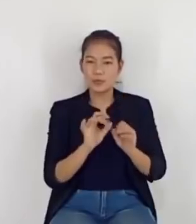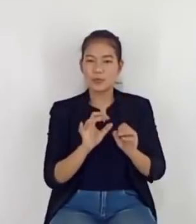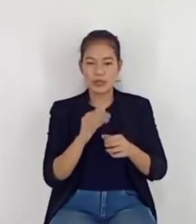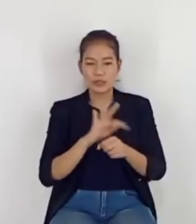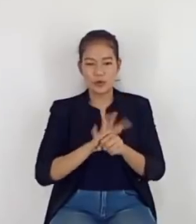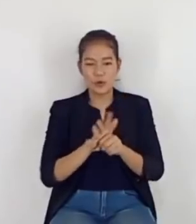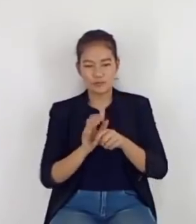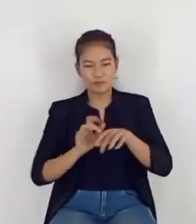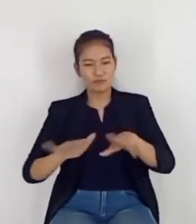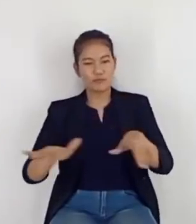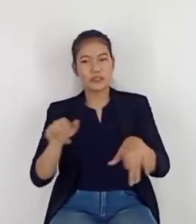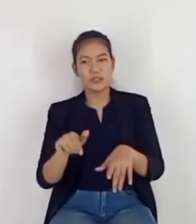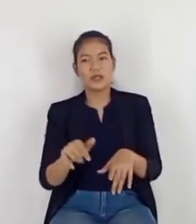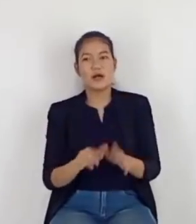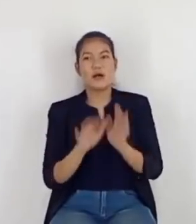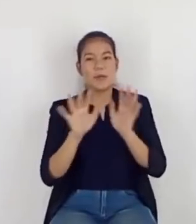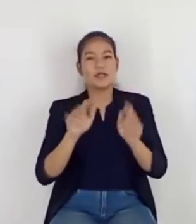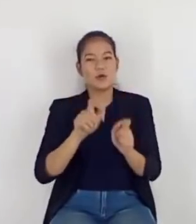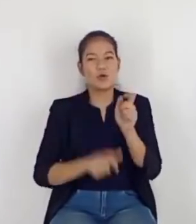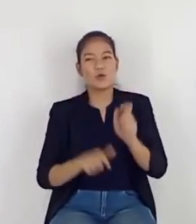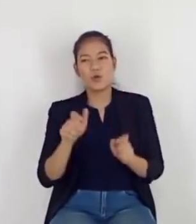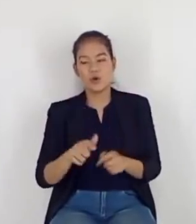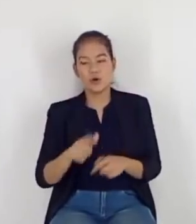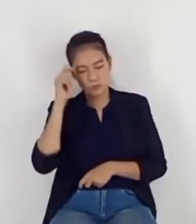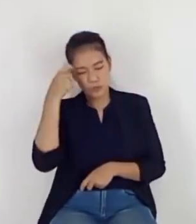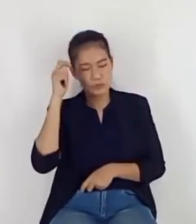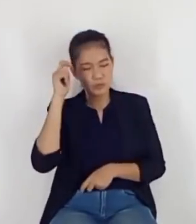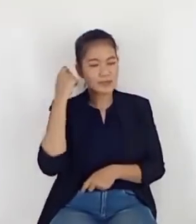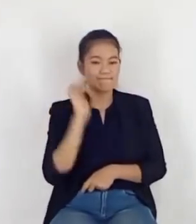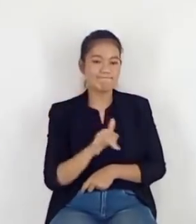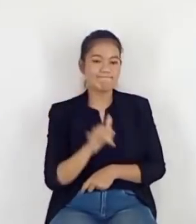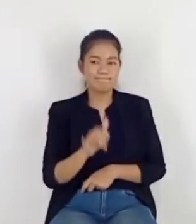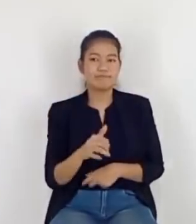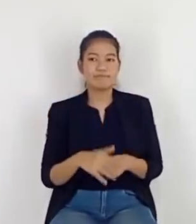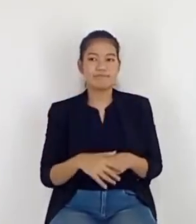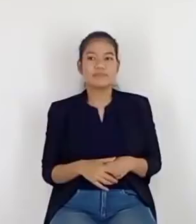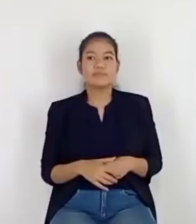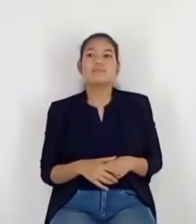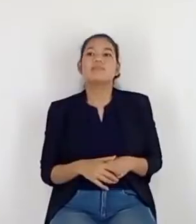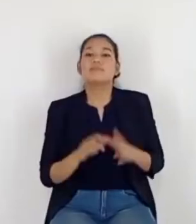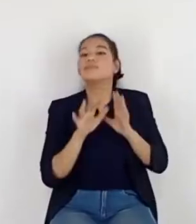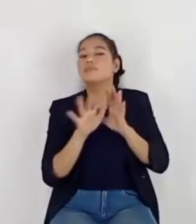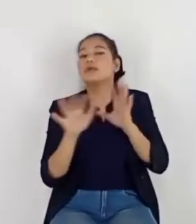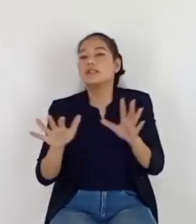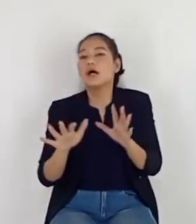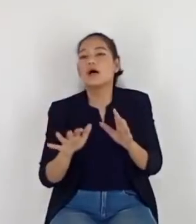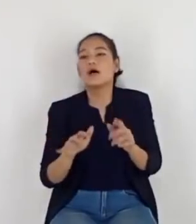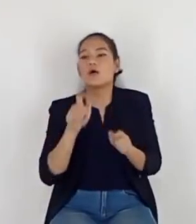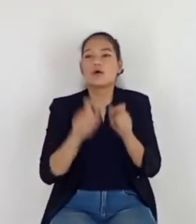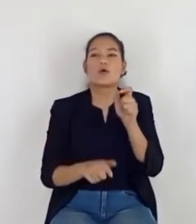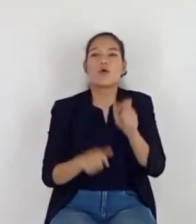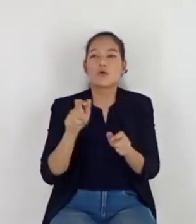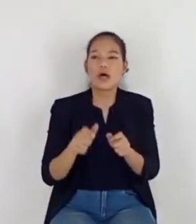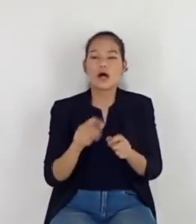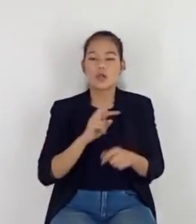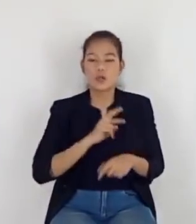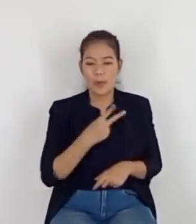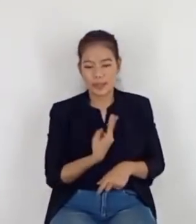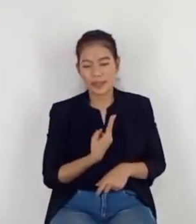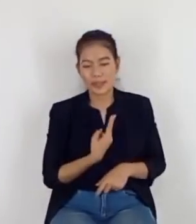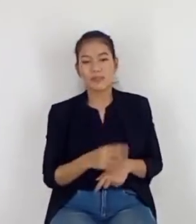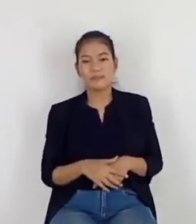pandemi ini. Makin banyak orang mengalami kesusahan. Makin banyak orang mengalami